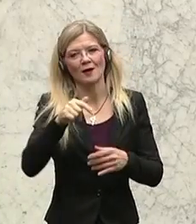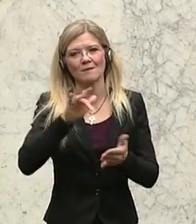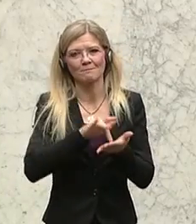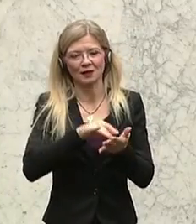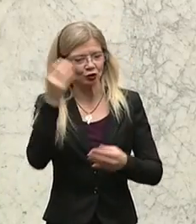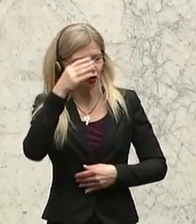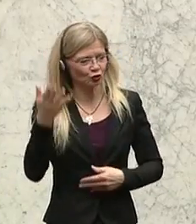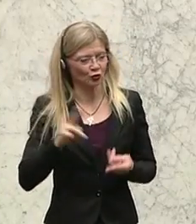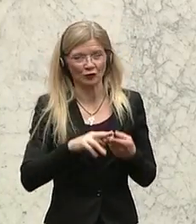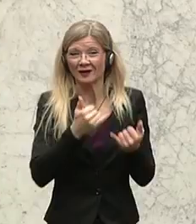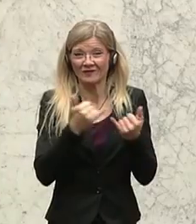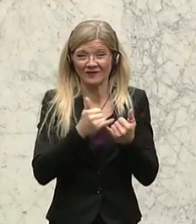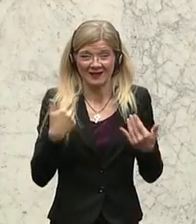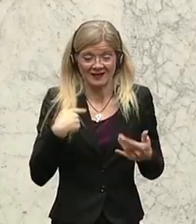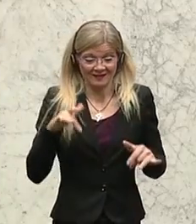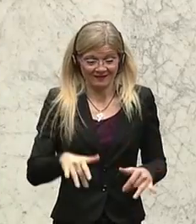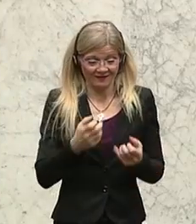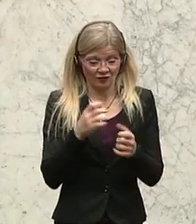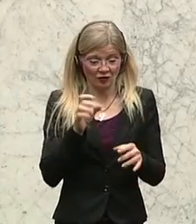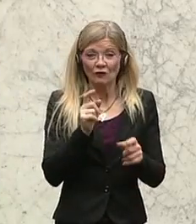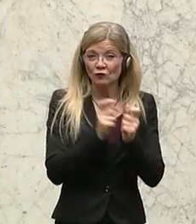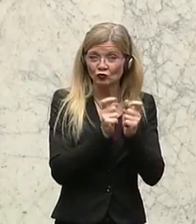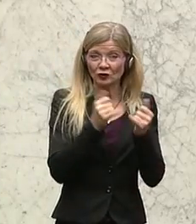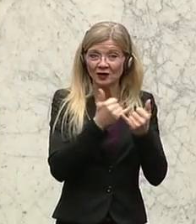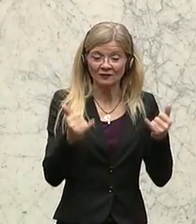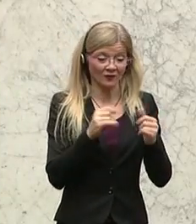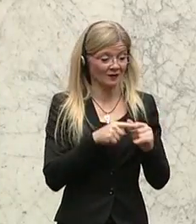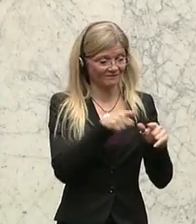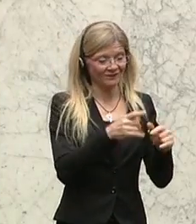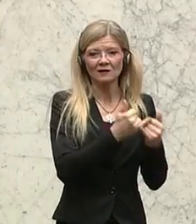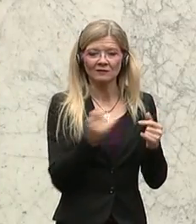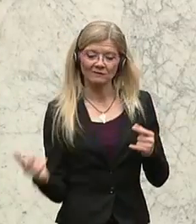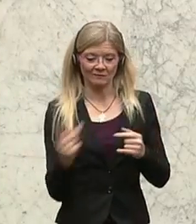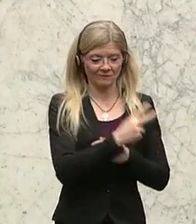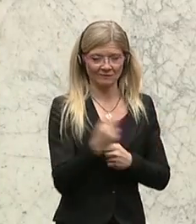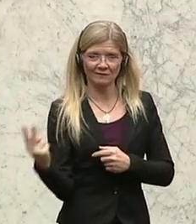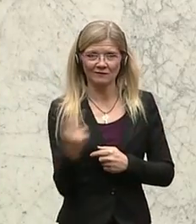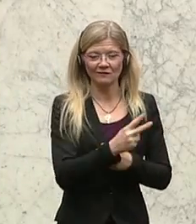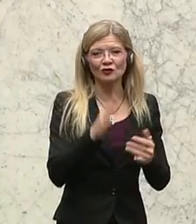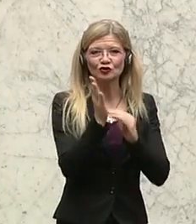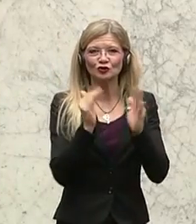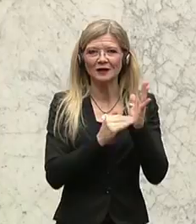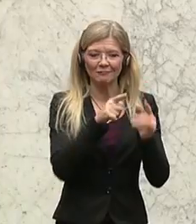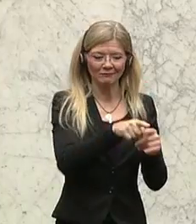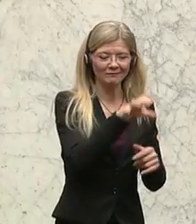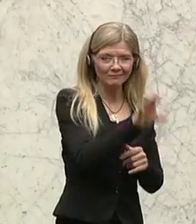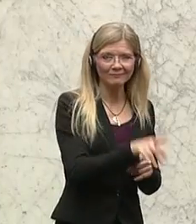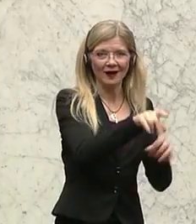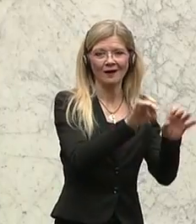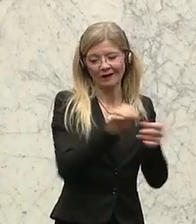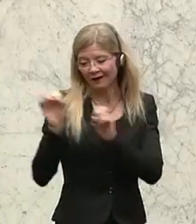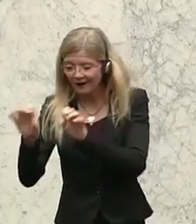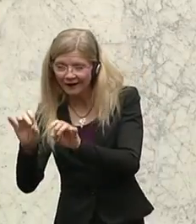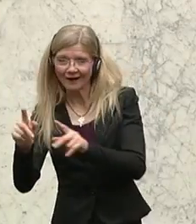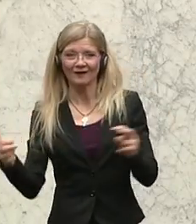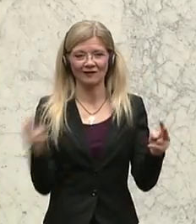ein Peer-to-Peer-Learning-System, wo Pädagoginnen und Pädagogen voneinander lernen, ja, um diese digitalen Kompetenzen und auch Lernmaterialien, wie sind